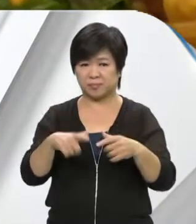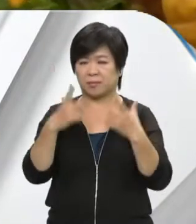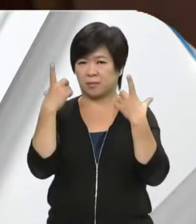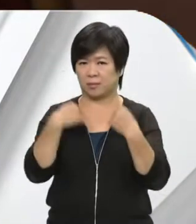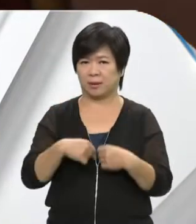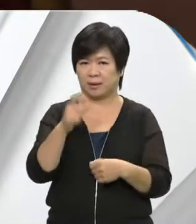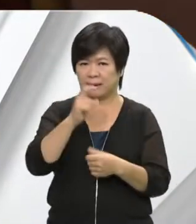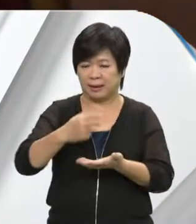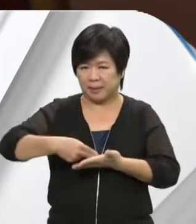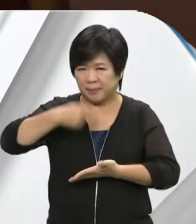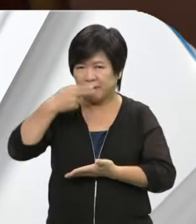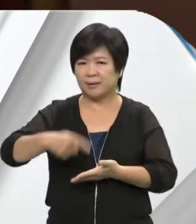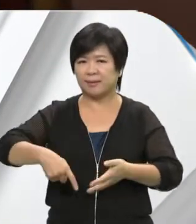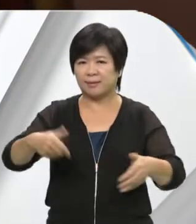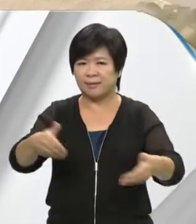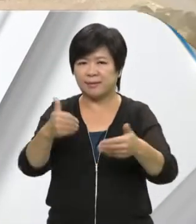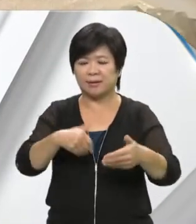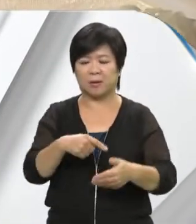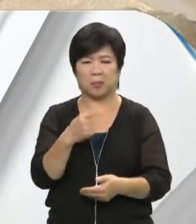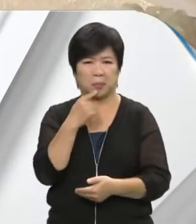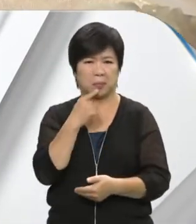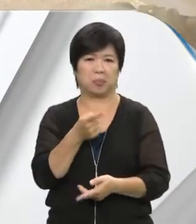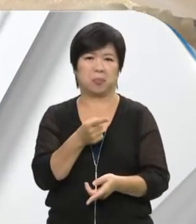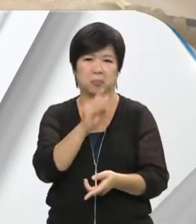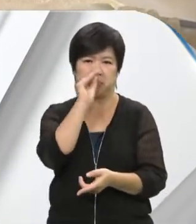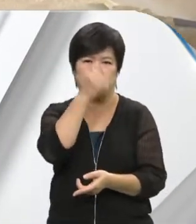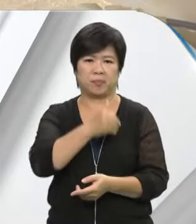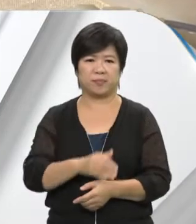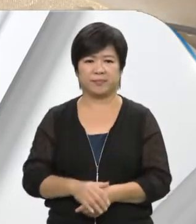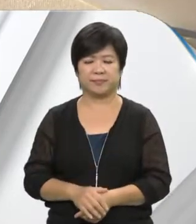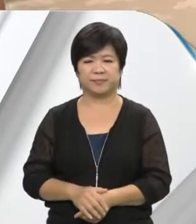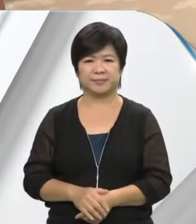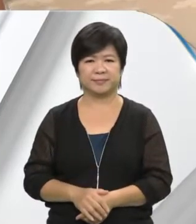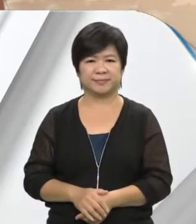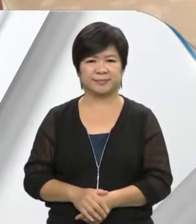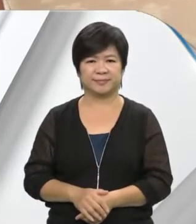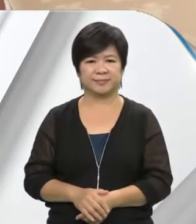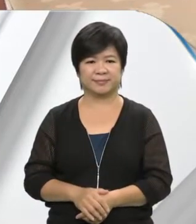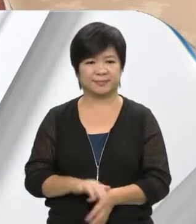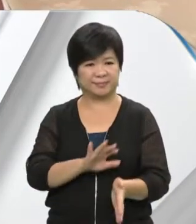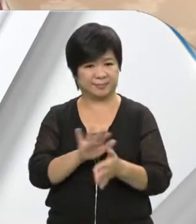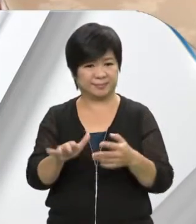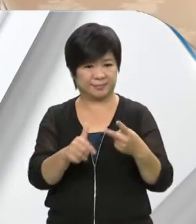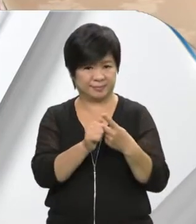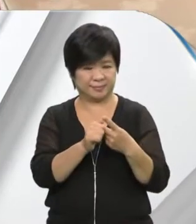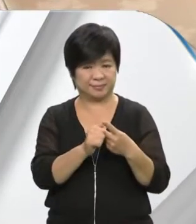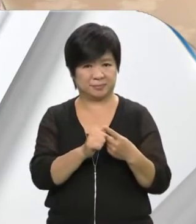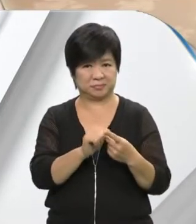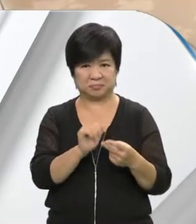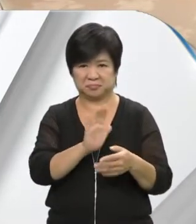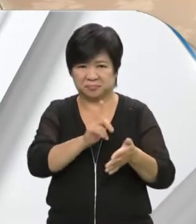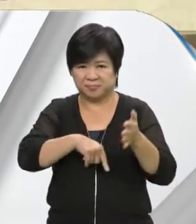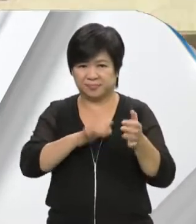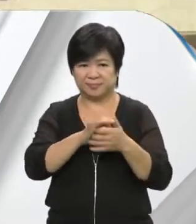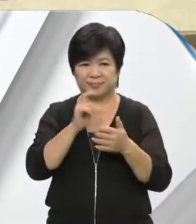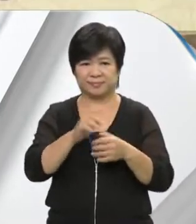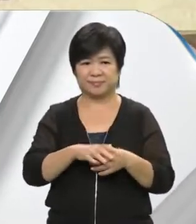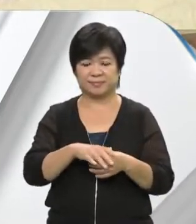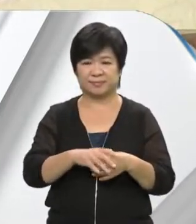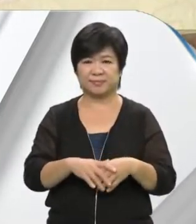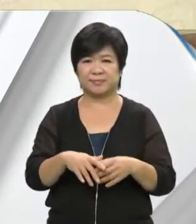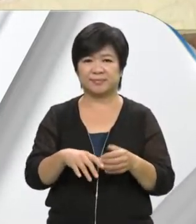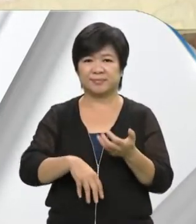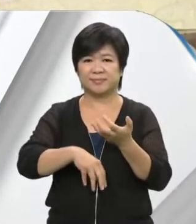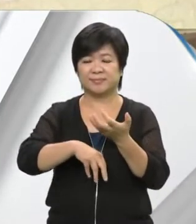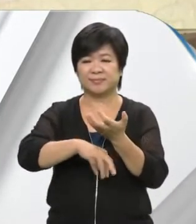草，看起来就懂好些。是，我想呢。另外一边的水母每多毛简单，对丁台风来师傅展